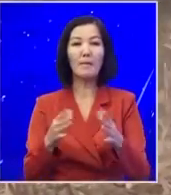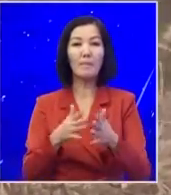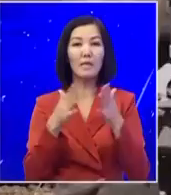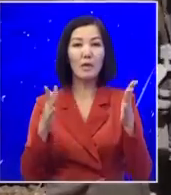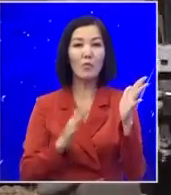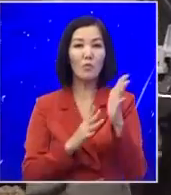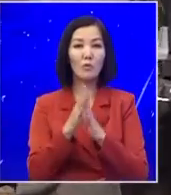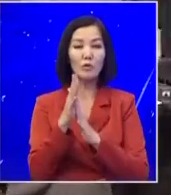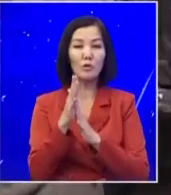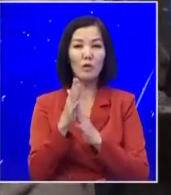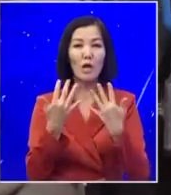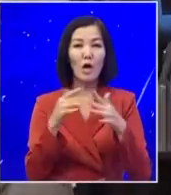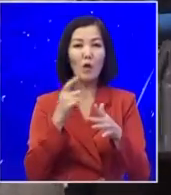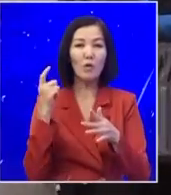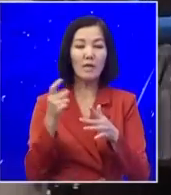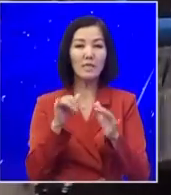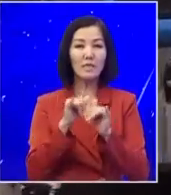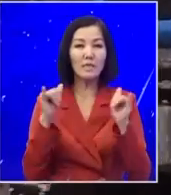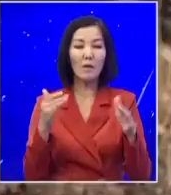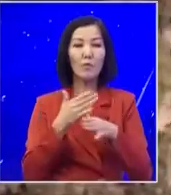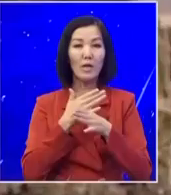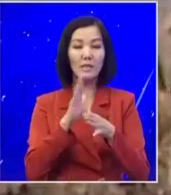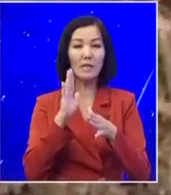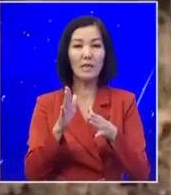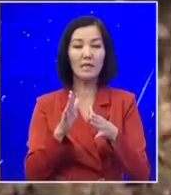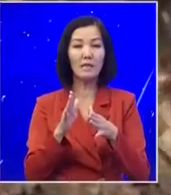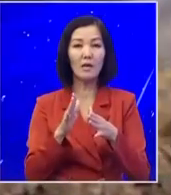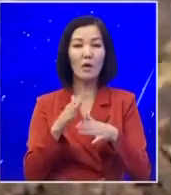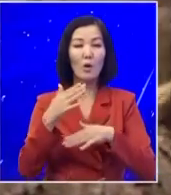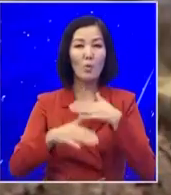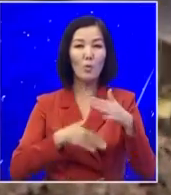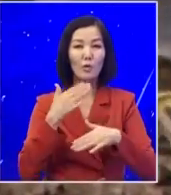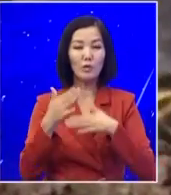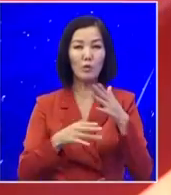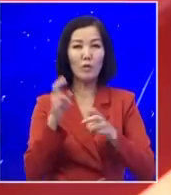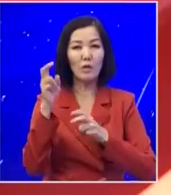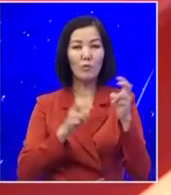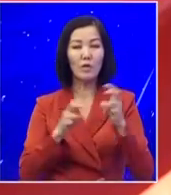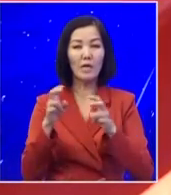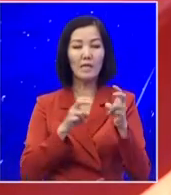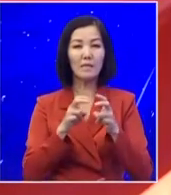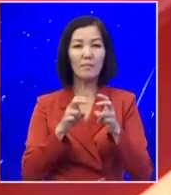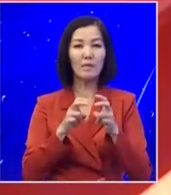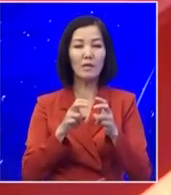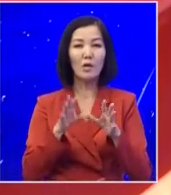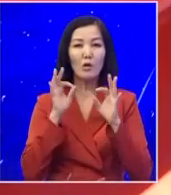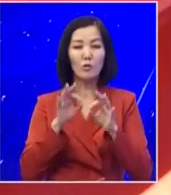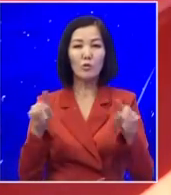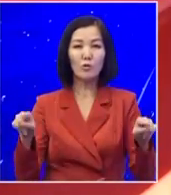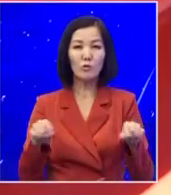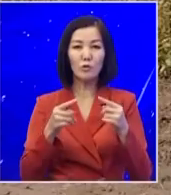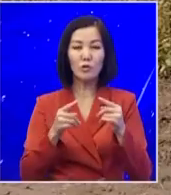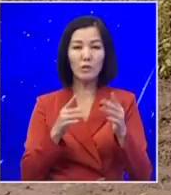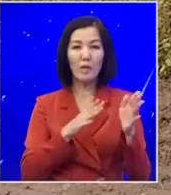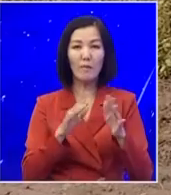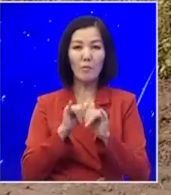өсіру аймақтағы мал шаруашылықтарының дамуына септеспек, әрі оны өңдеуісінің өнеркәсіптік деңгейде жолға қойылуына жол